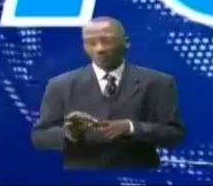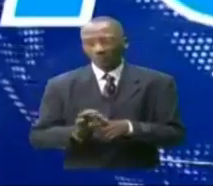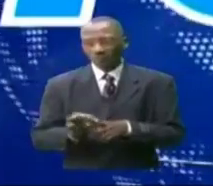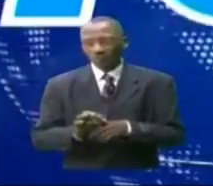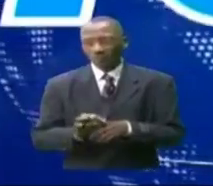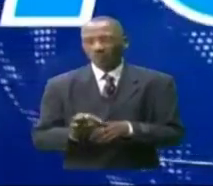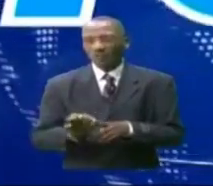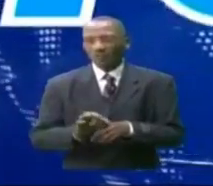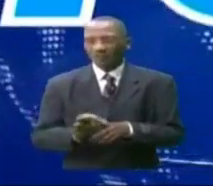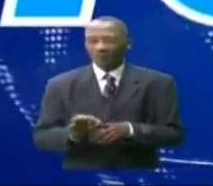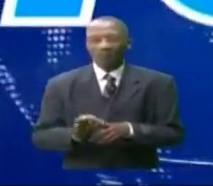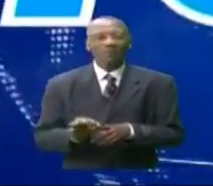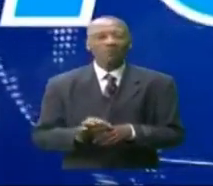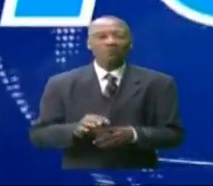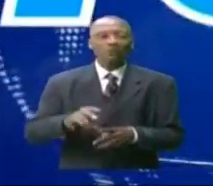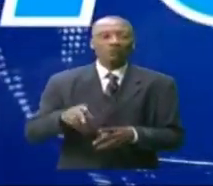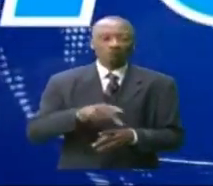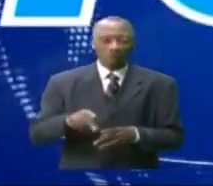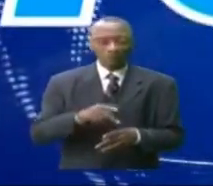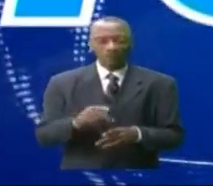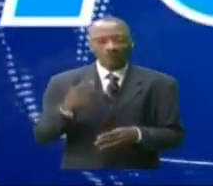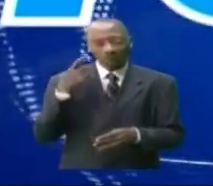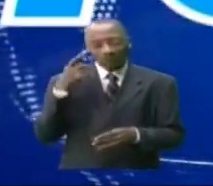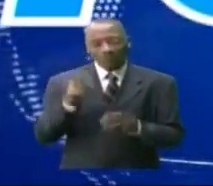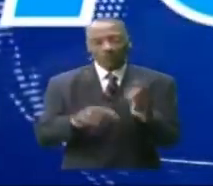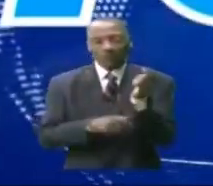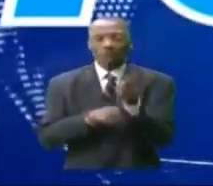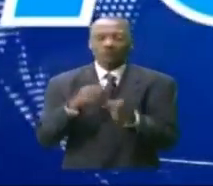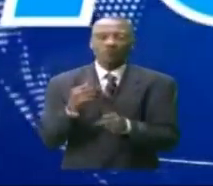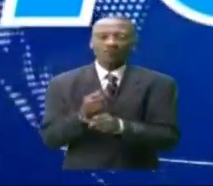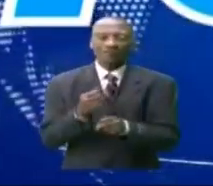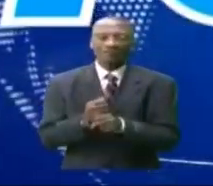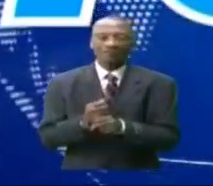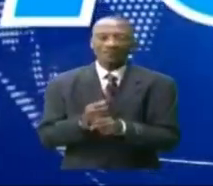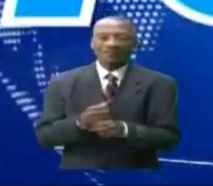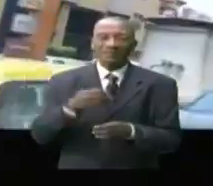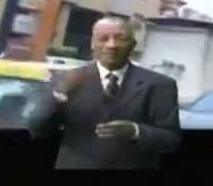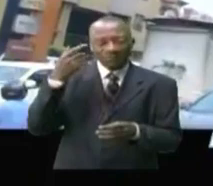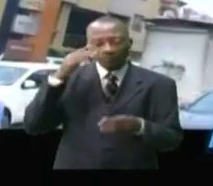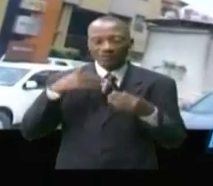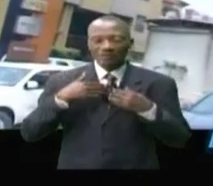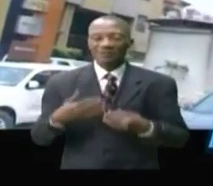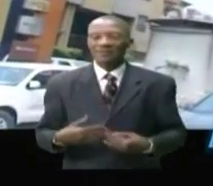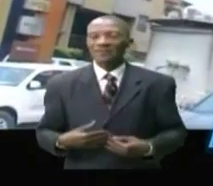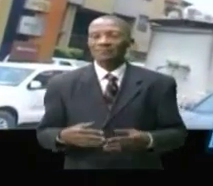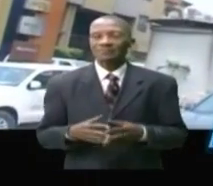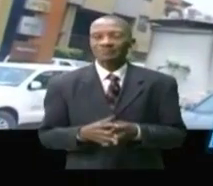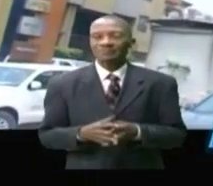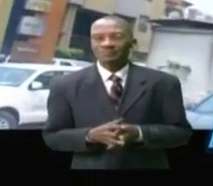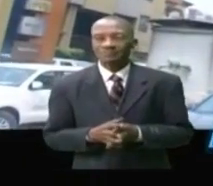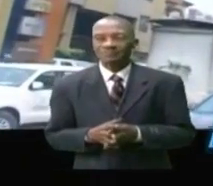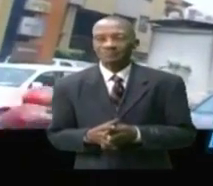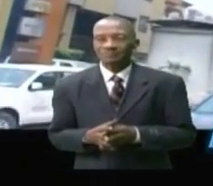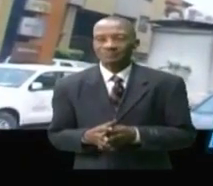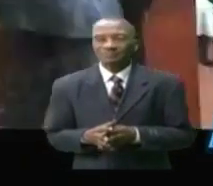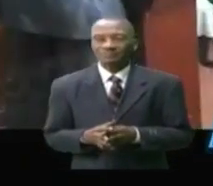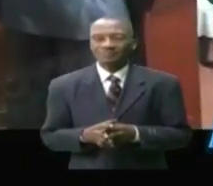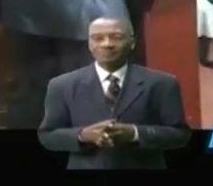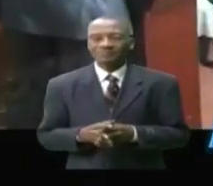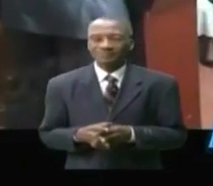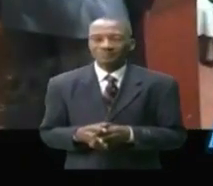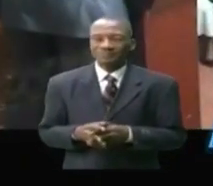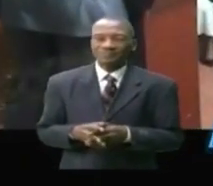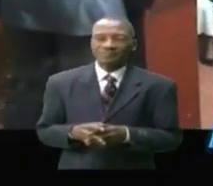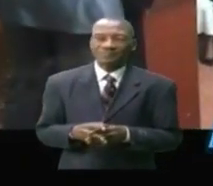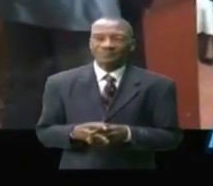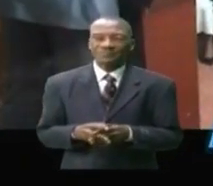de mener un plaidoyer pour le financement du système de santé en RDC. Constance Malanga. Les associations de professionnels de la santé